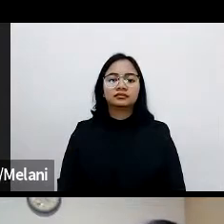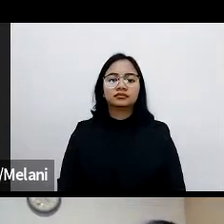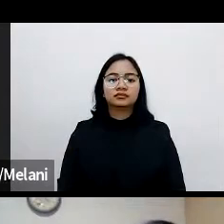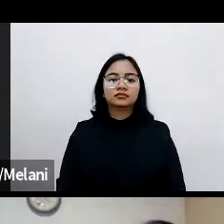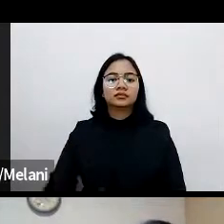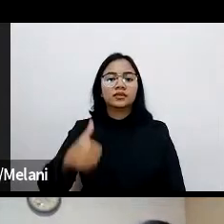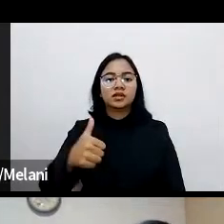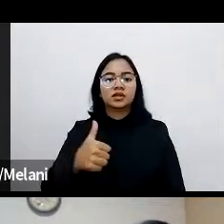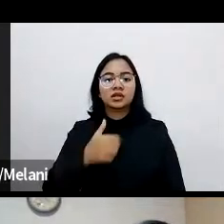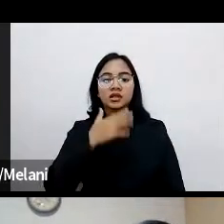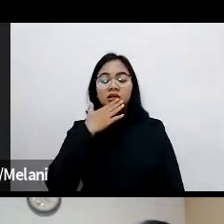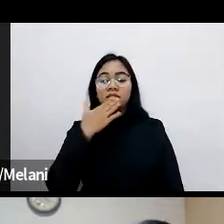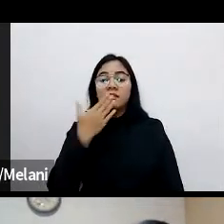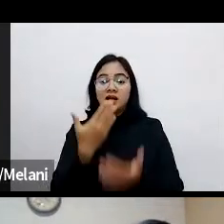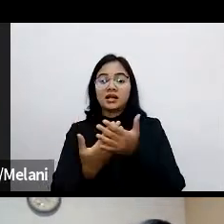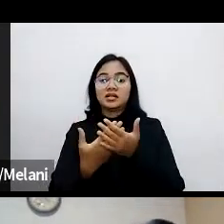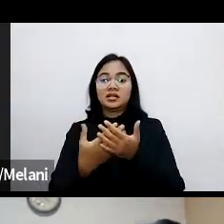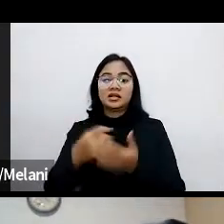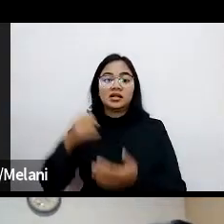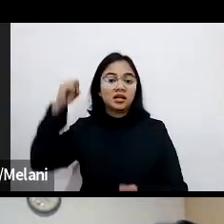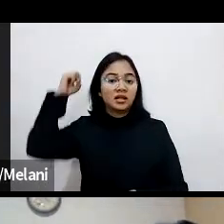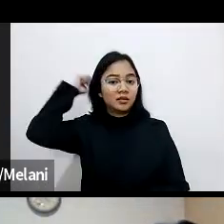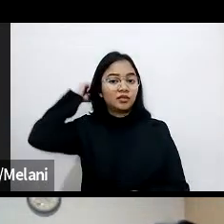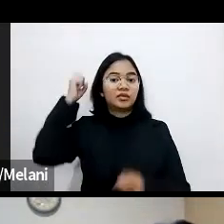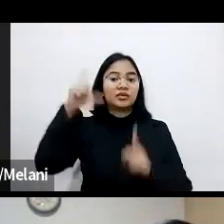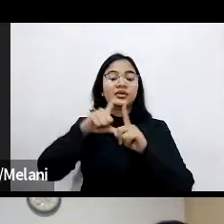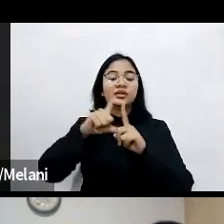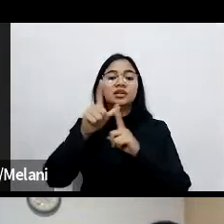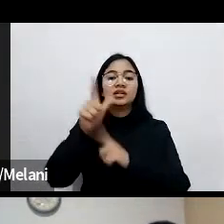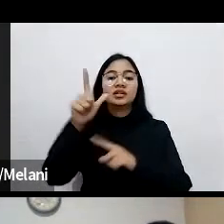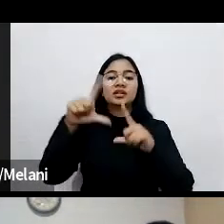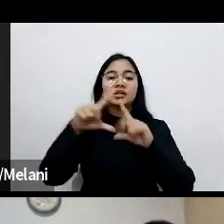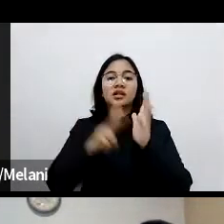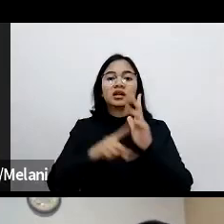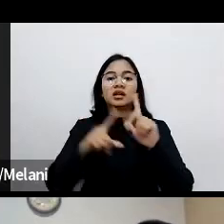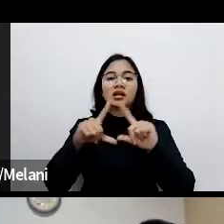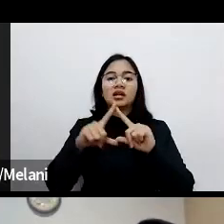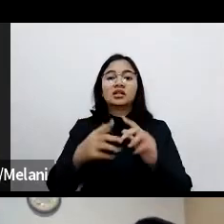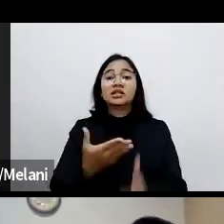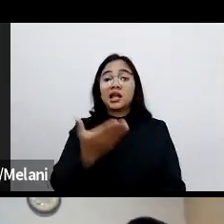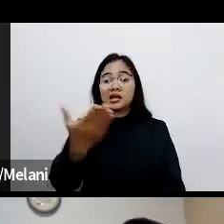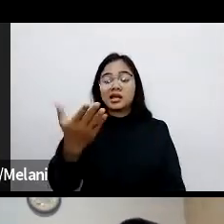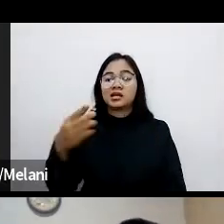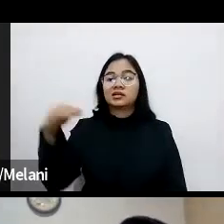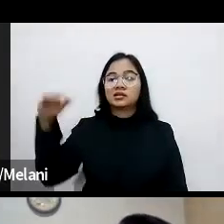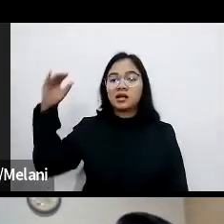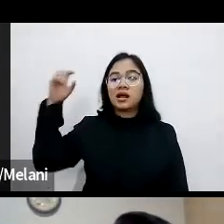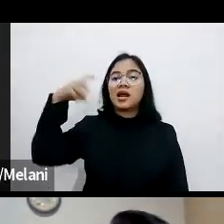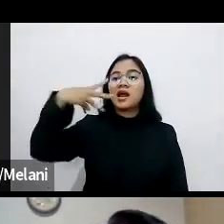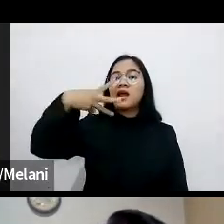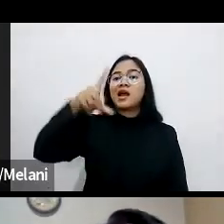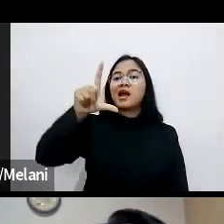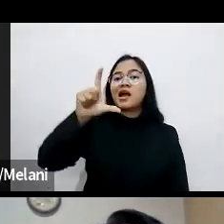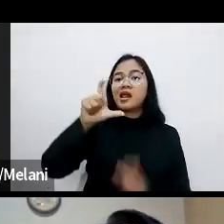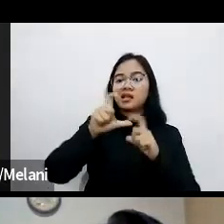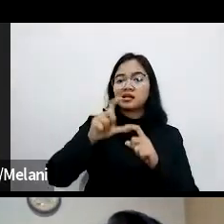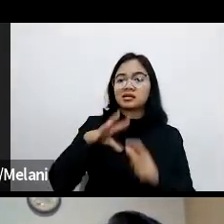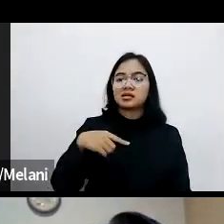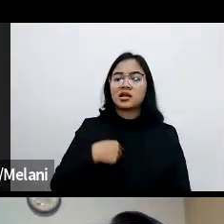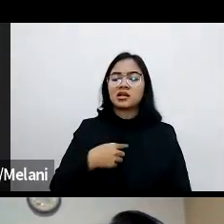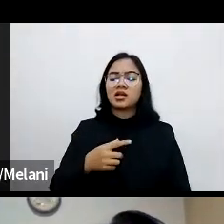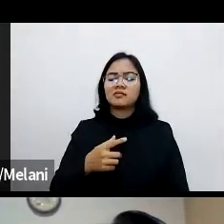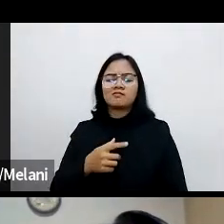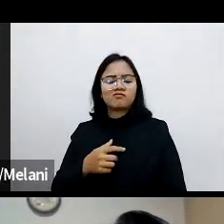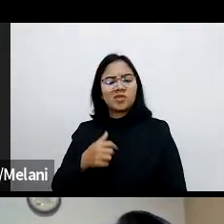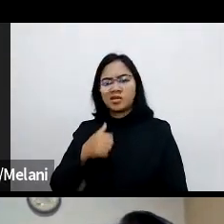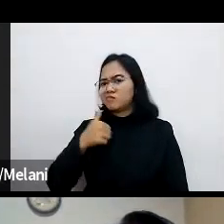Mbak Diana terima kasih. Dan terakhir saya akan ke Kak Els. Kak Els silakan. Ya, jadi saya sepakat dengan